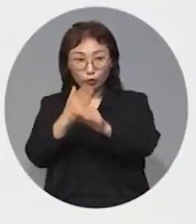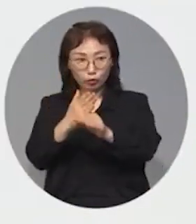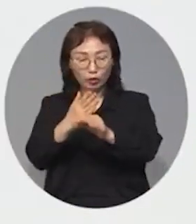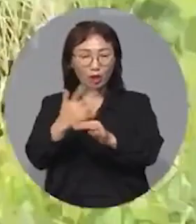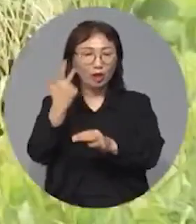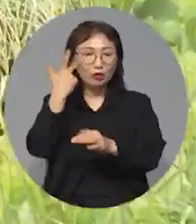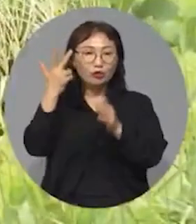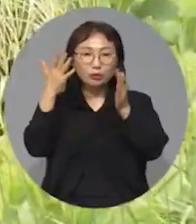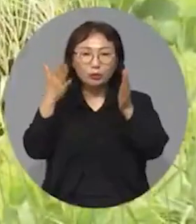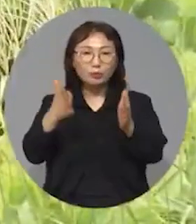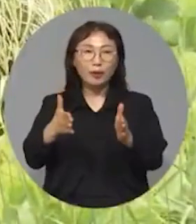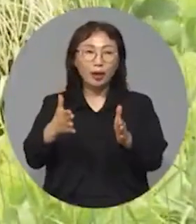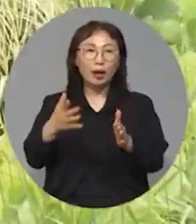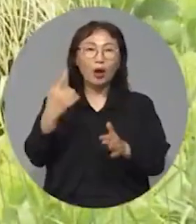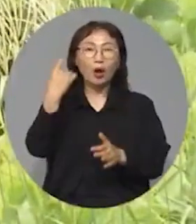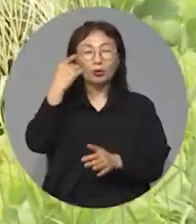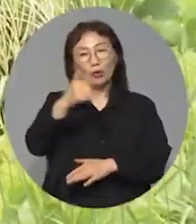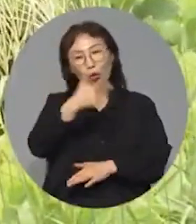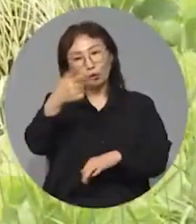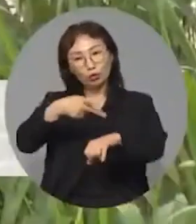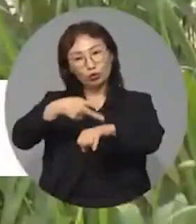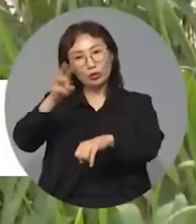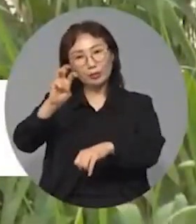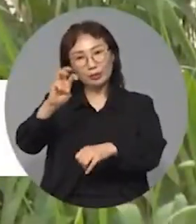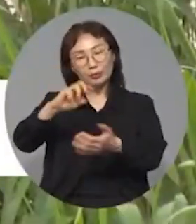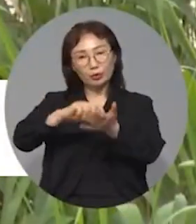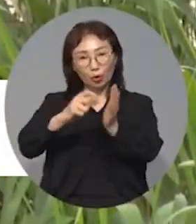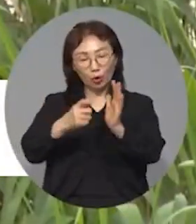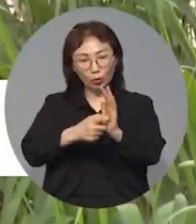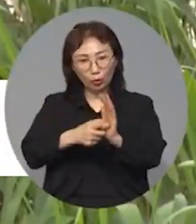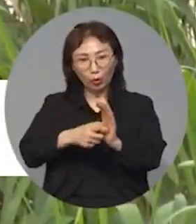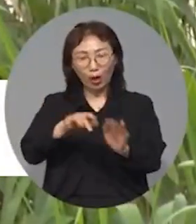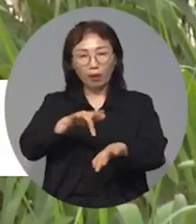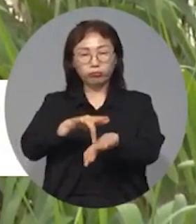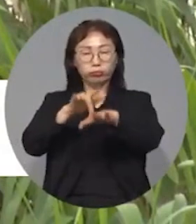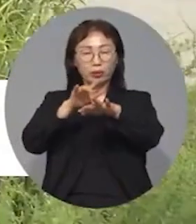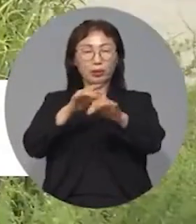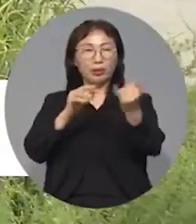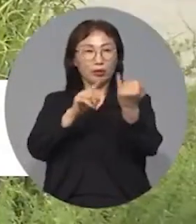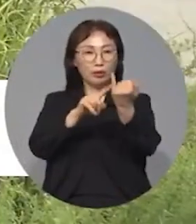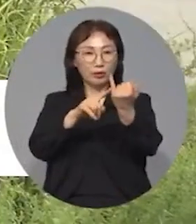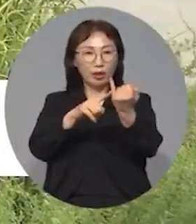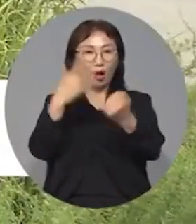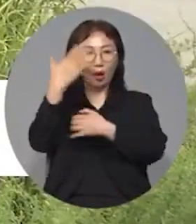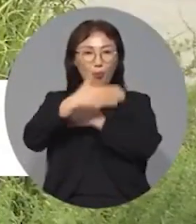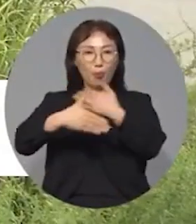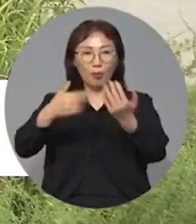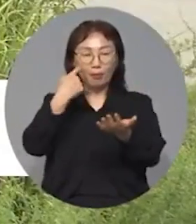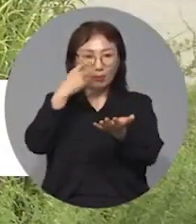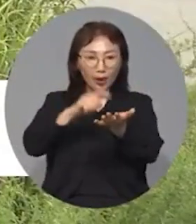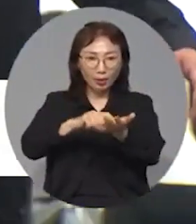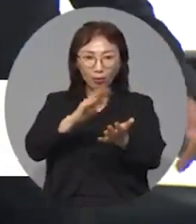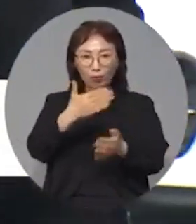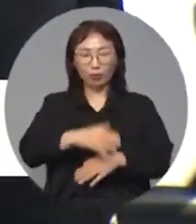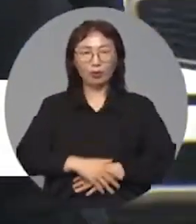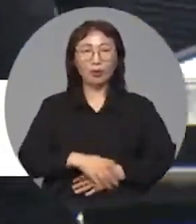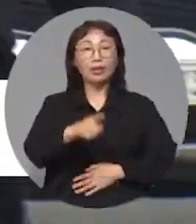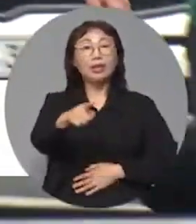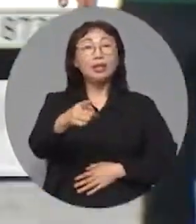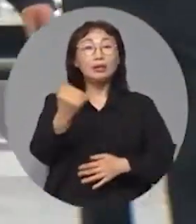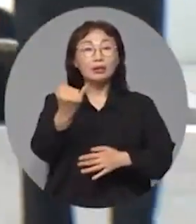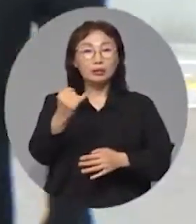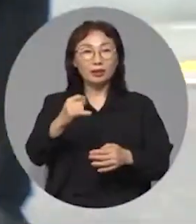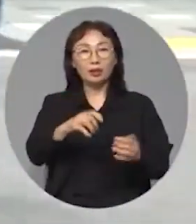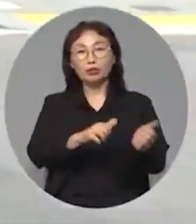일주일 만인 어제 오후 2시 반쯤 실종됐던 39살 여성으로 추정되는 시신이 발견됐습니다. 이 여성을 살해한